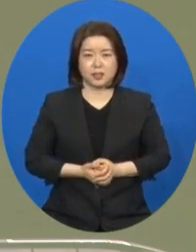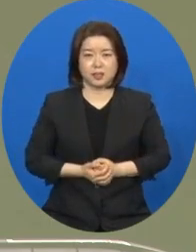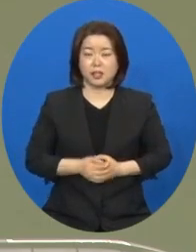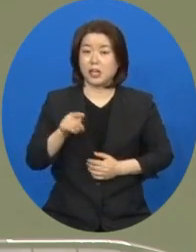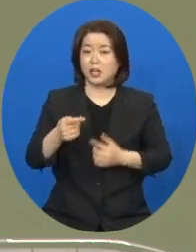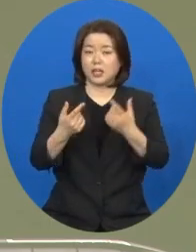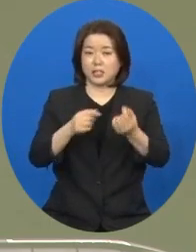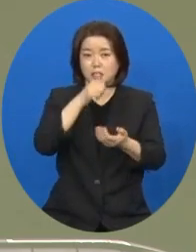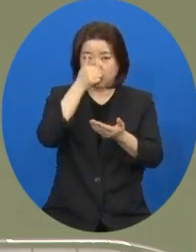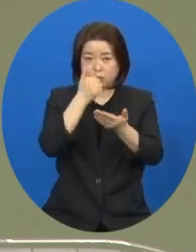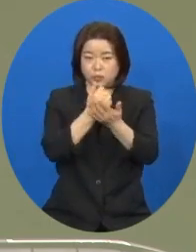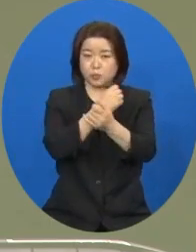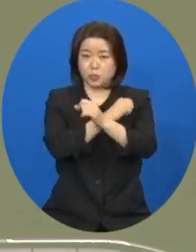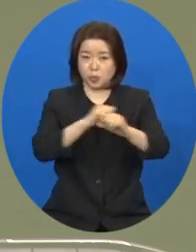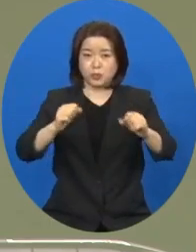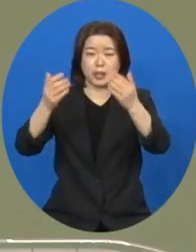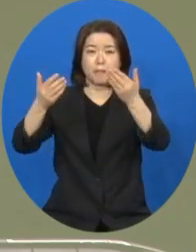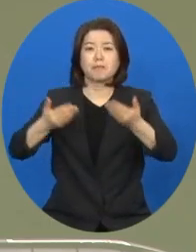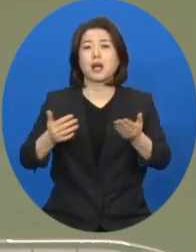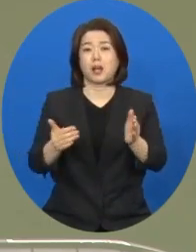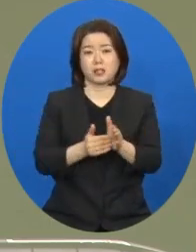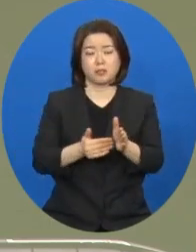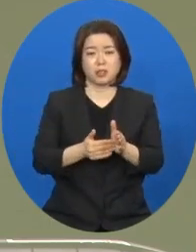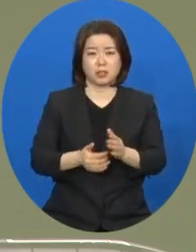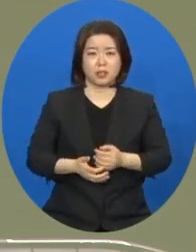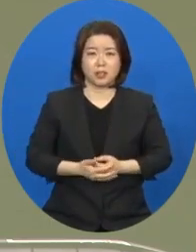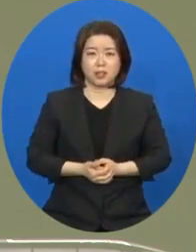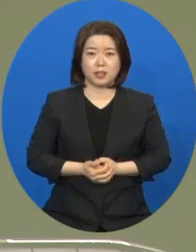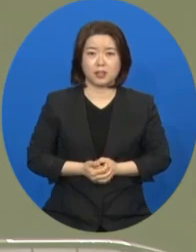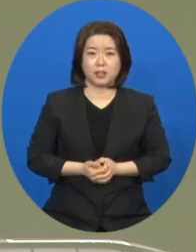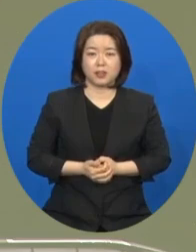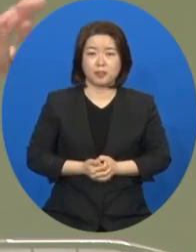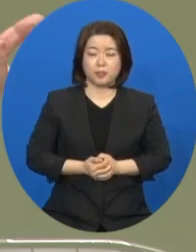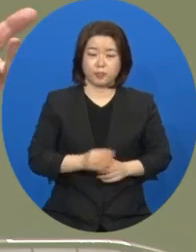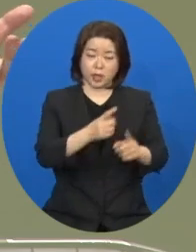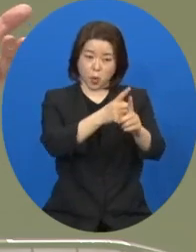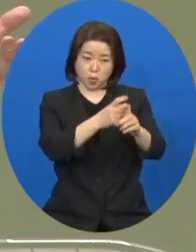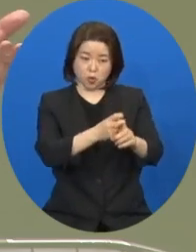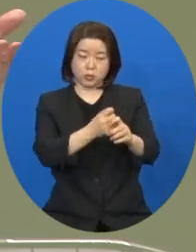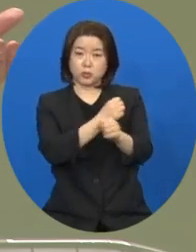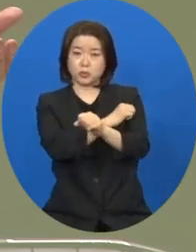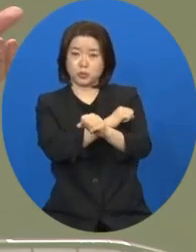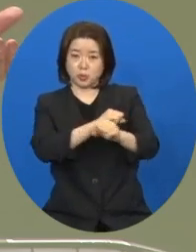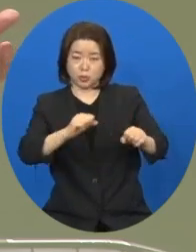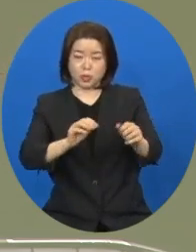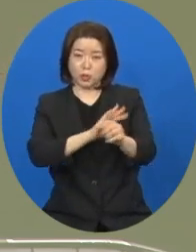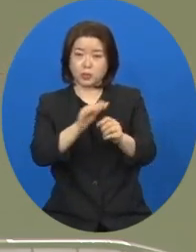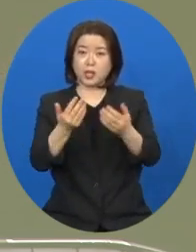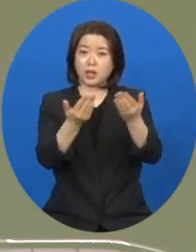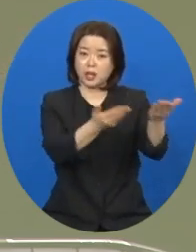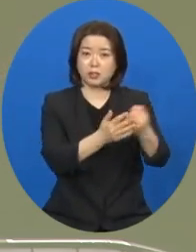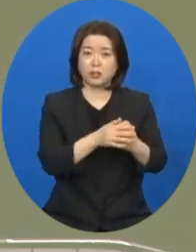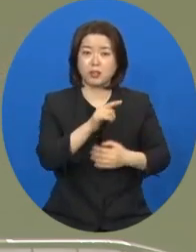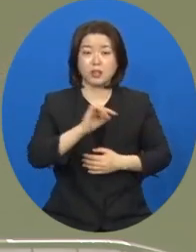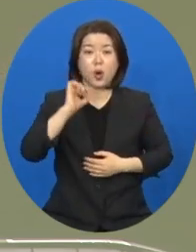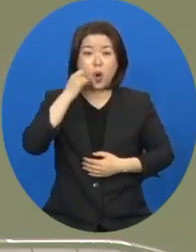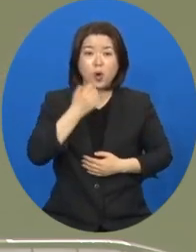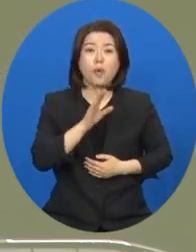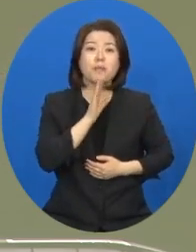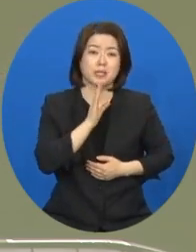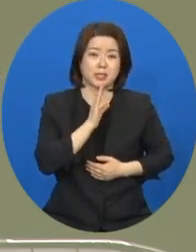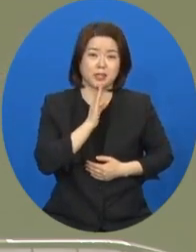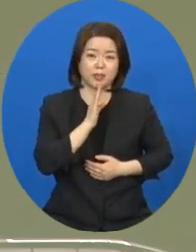그런 속죄함을 우리가 받은 거라니까. 원수를 용서하는 거, 사랑하는 거, 그것도 어려운 일이긴